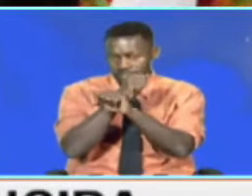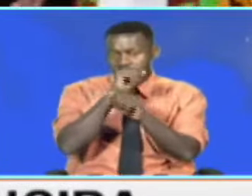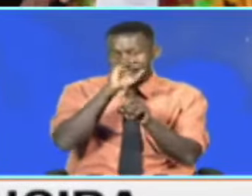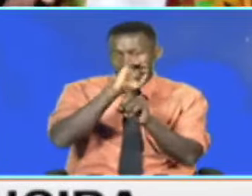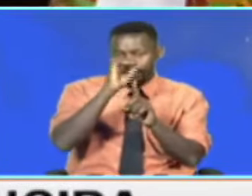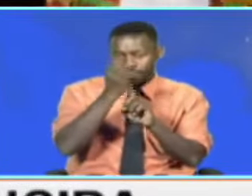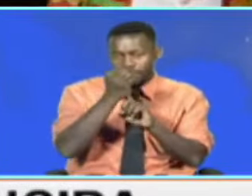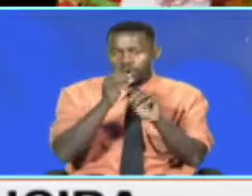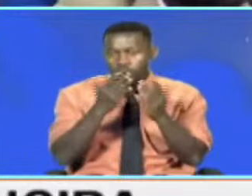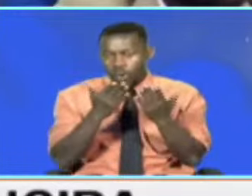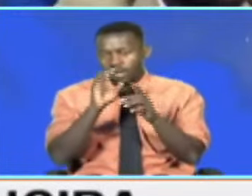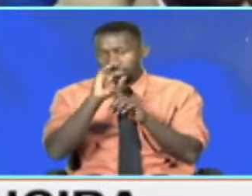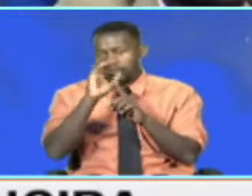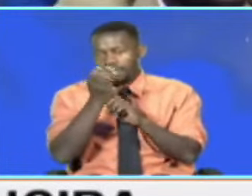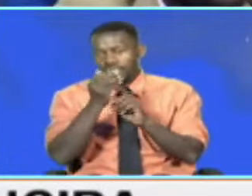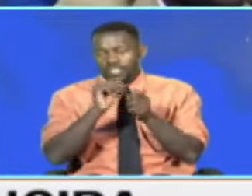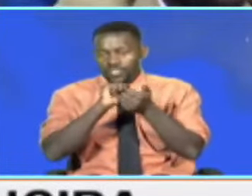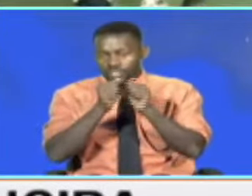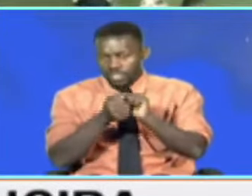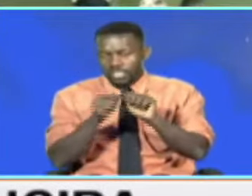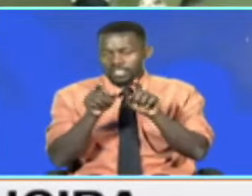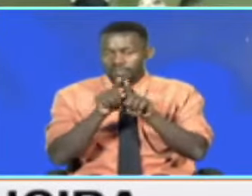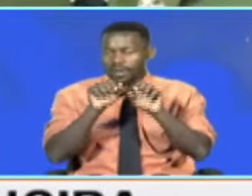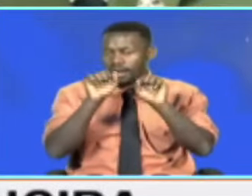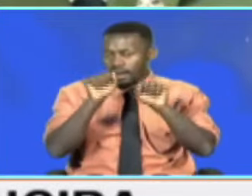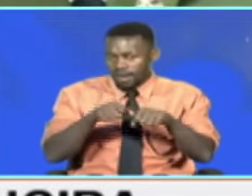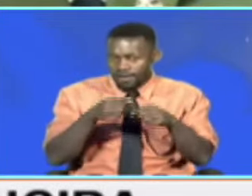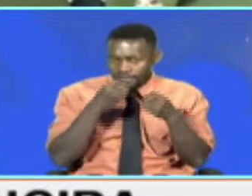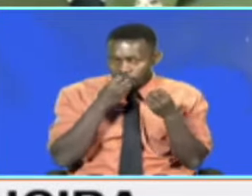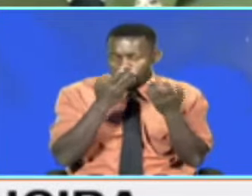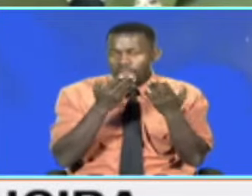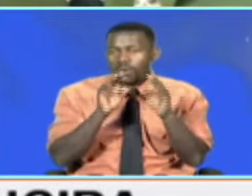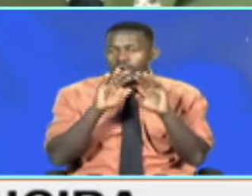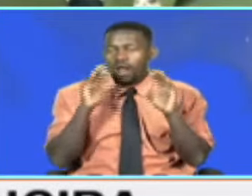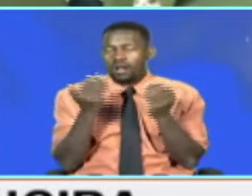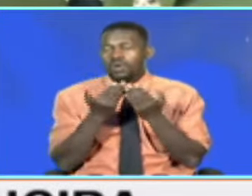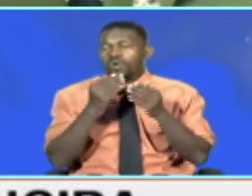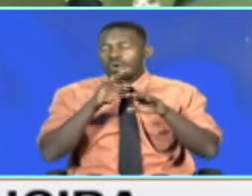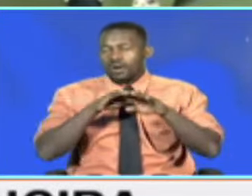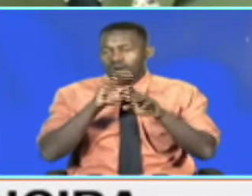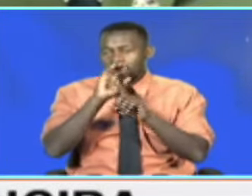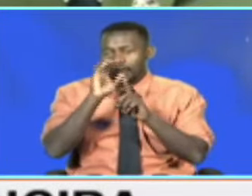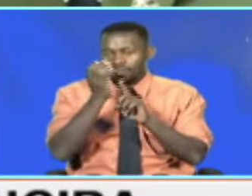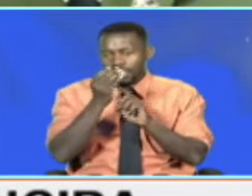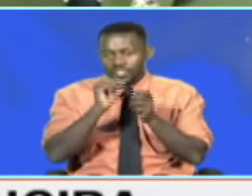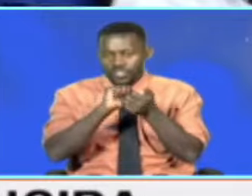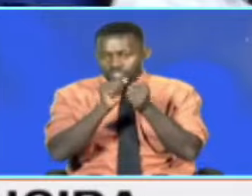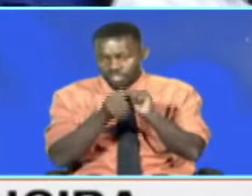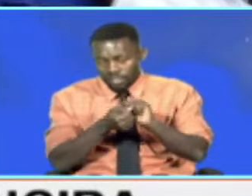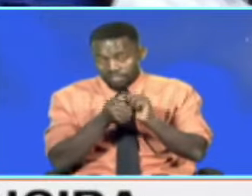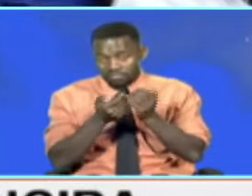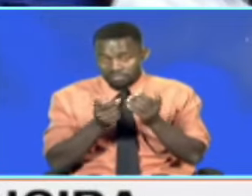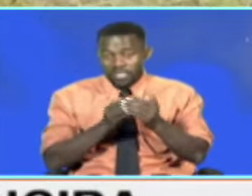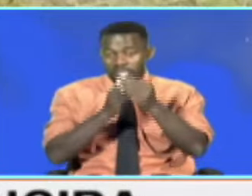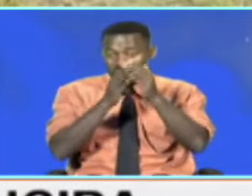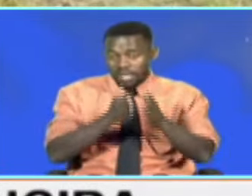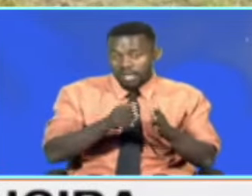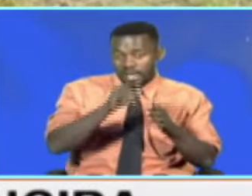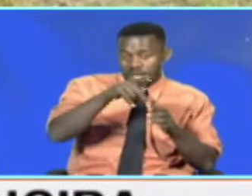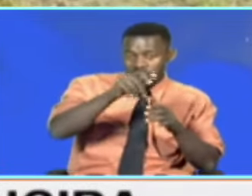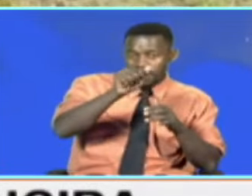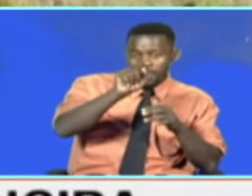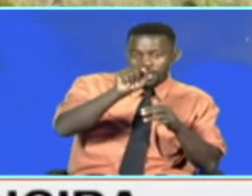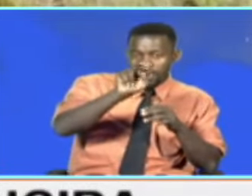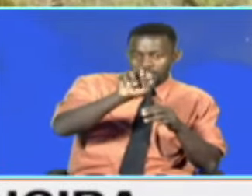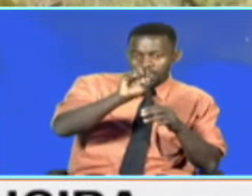na kuwaunganisha ulimwengu katika kukabili mabadiliko ya hali ya anga. Wakiongozwa na Patrick Kiarie, wamewahimiza vijana kutumia